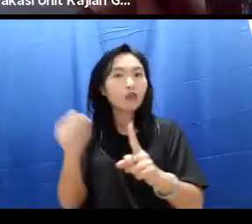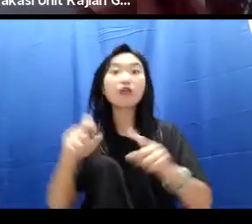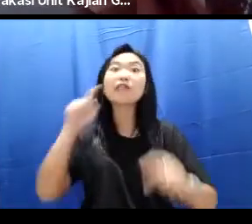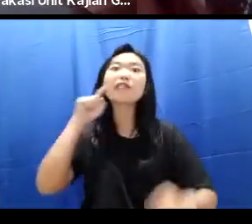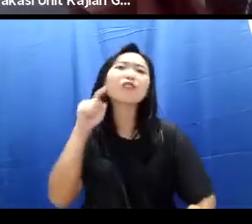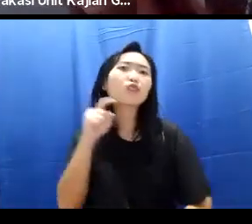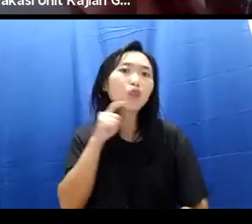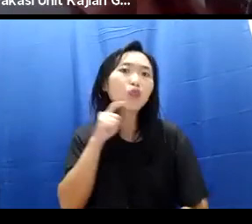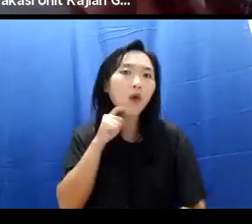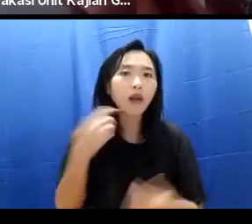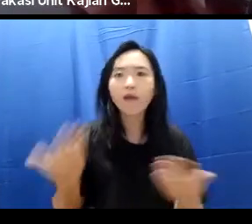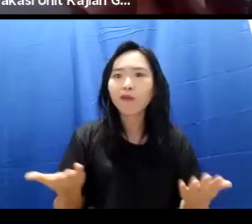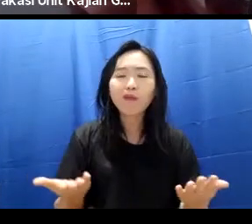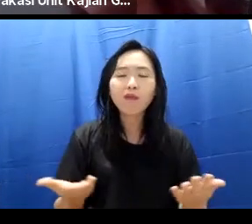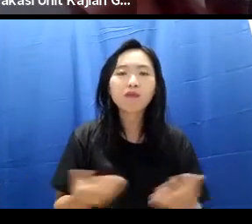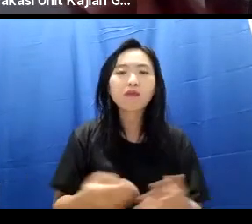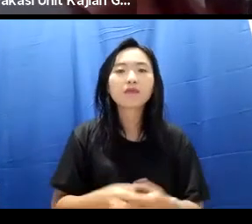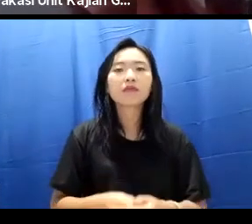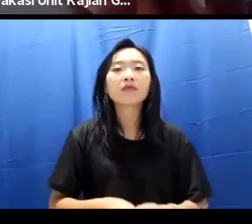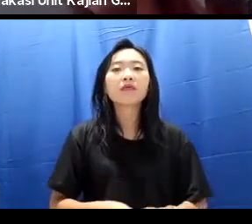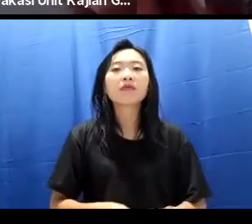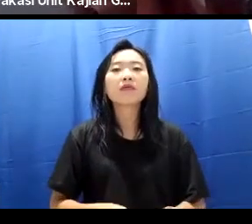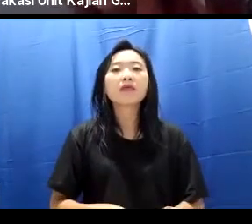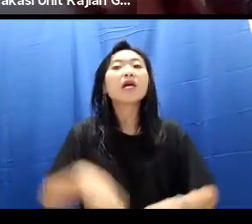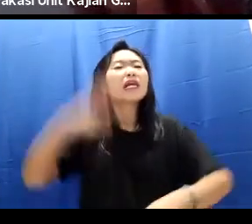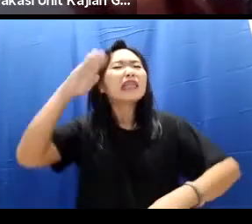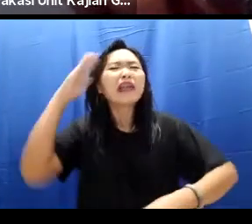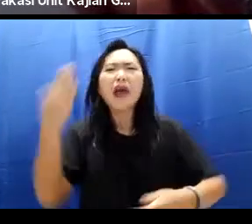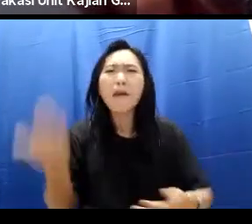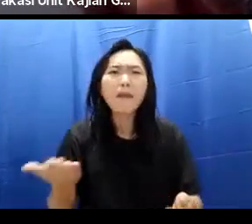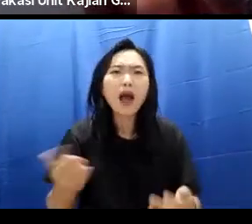kampus justru kompromi dan perpetuate